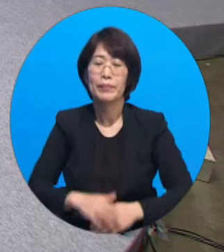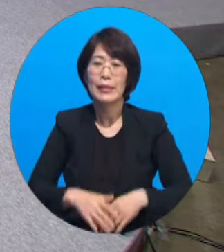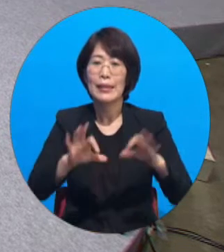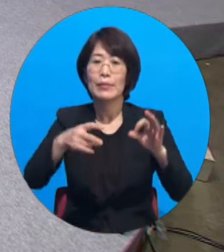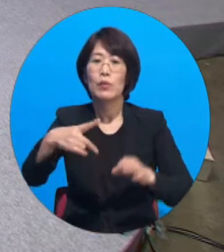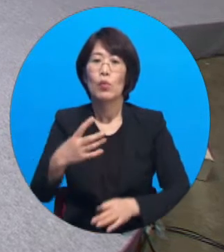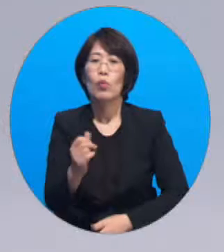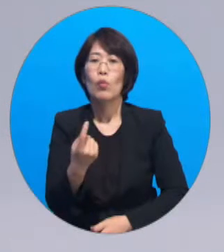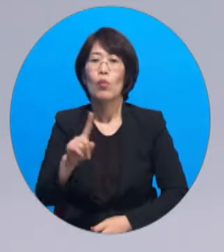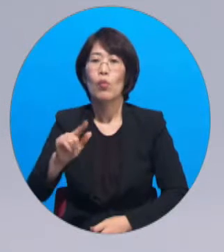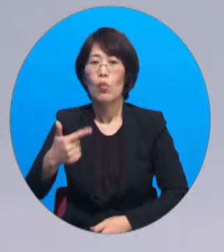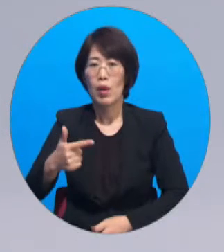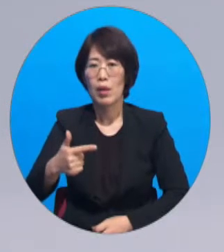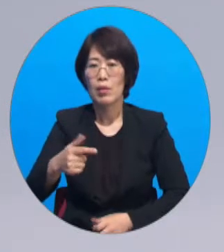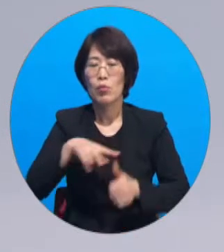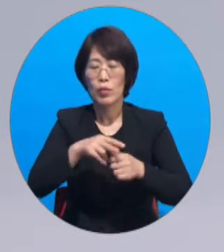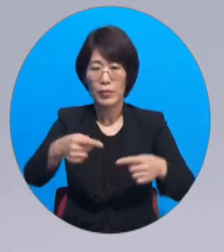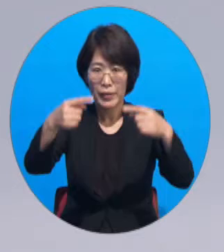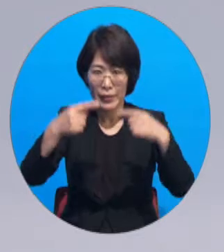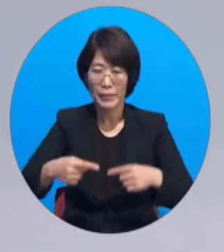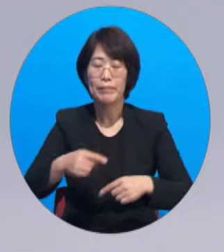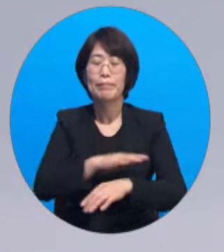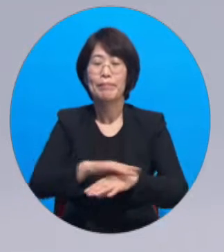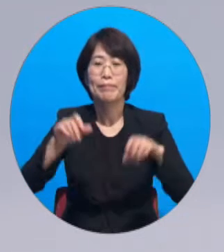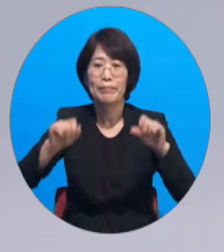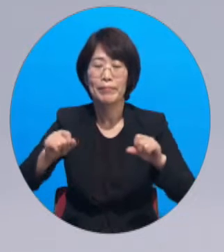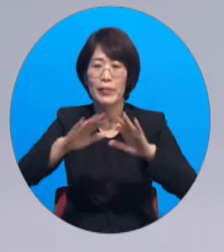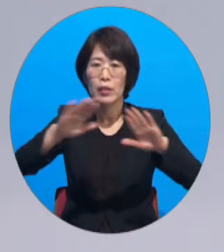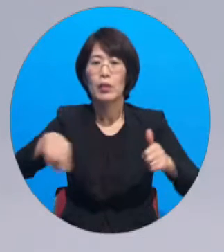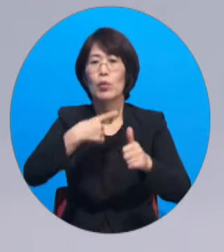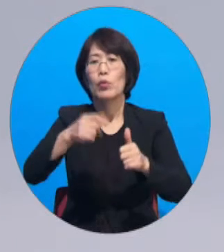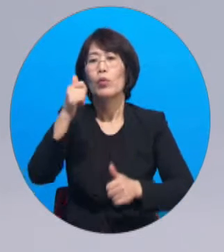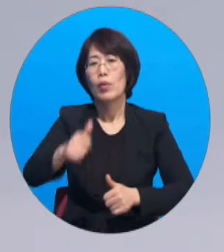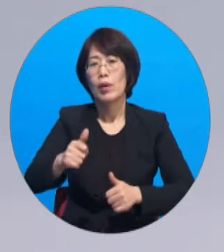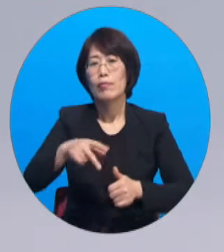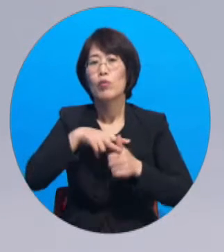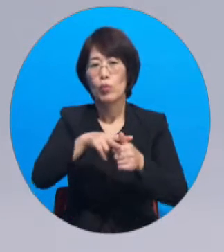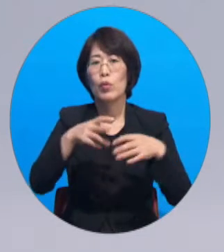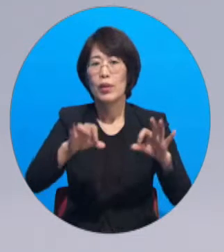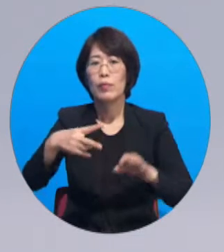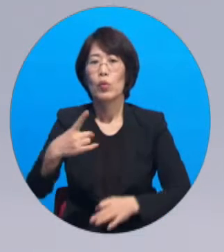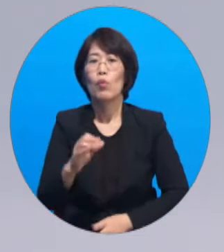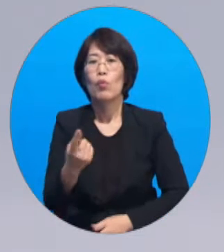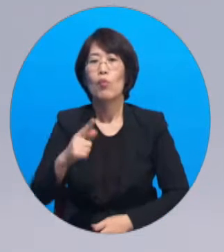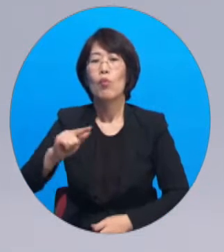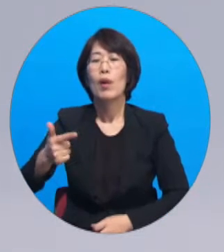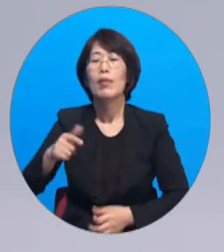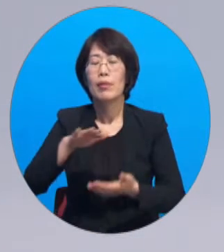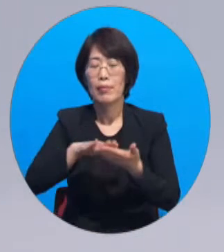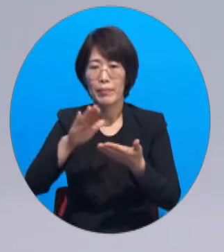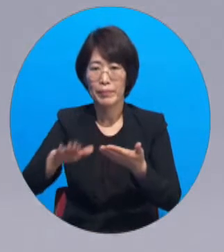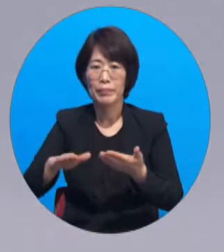김동한 후보 참석해 주셨습니다 안녕하세요 전 남길까 후보 김 톱 아닙니다